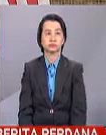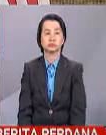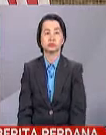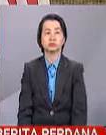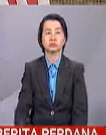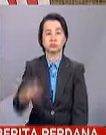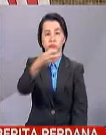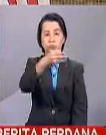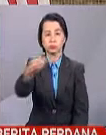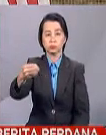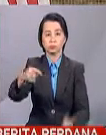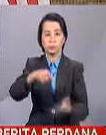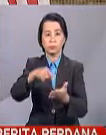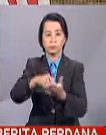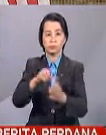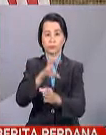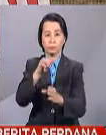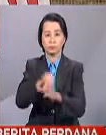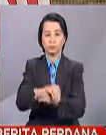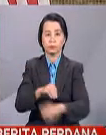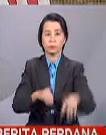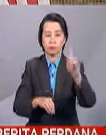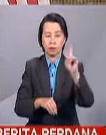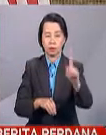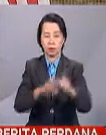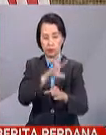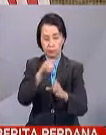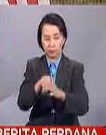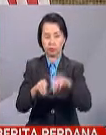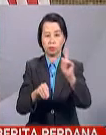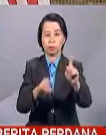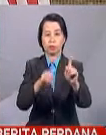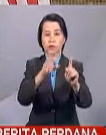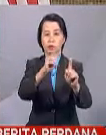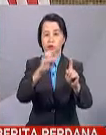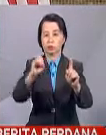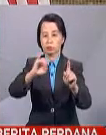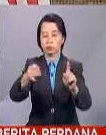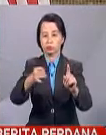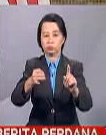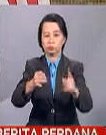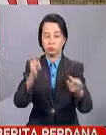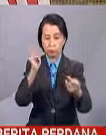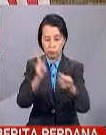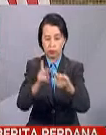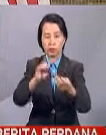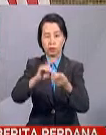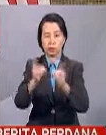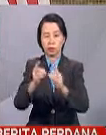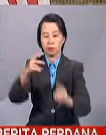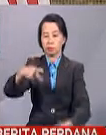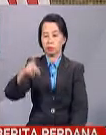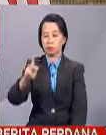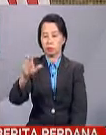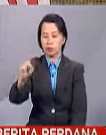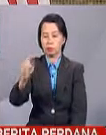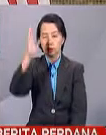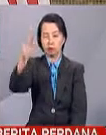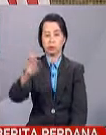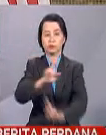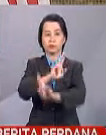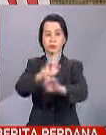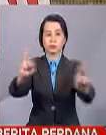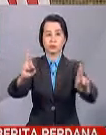Hai dan Ini termasuklah pertama 100 juta Ringgit Grandpa dan gigit alphyx Jaka